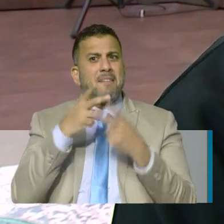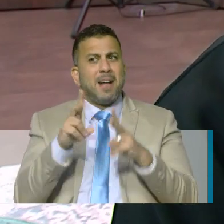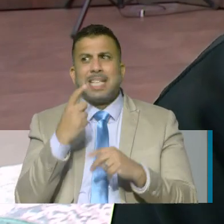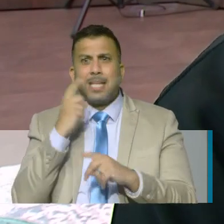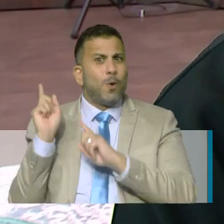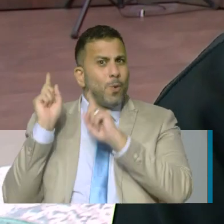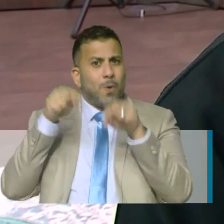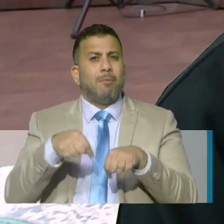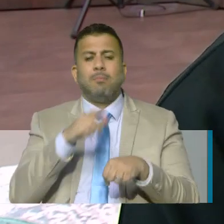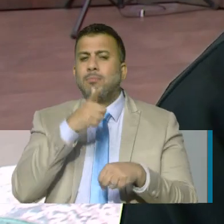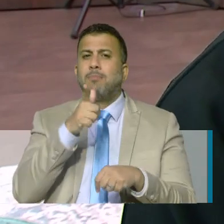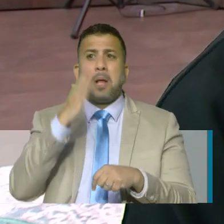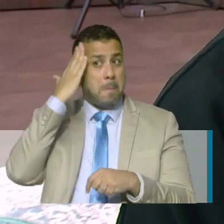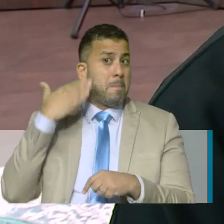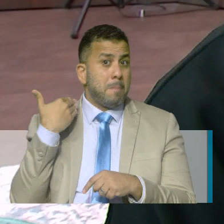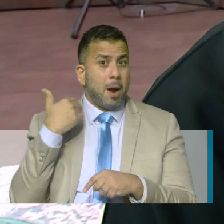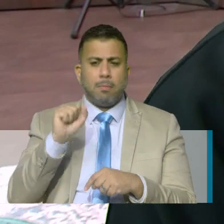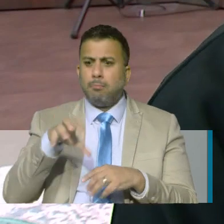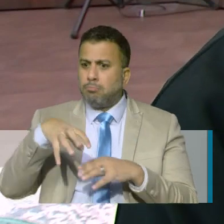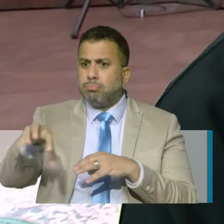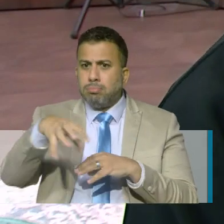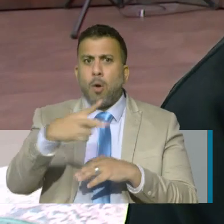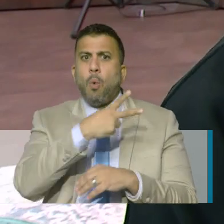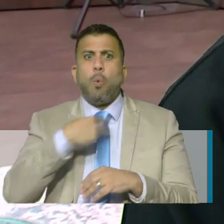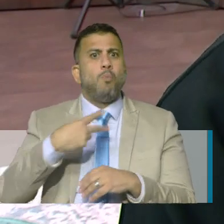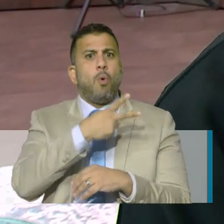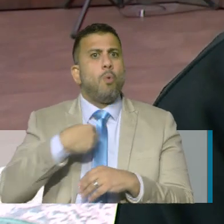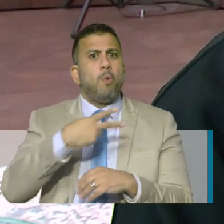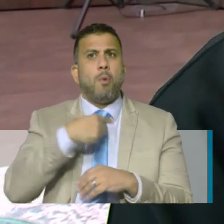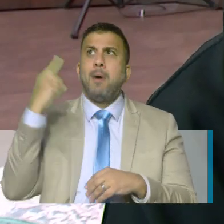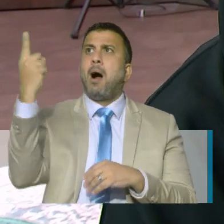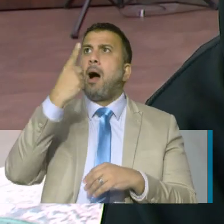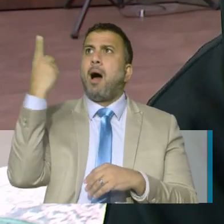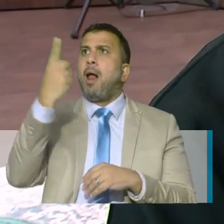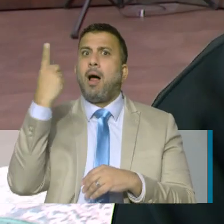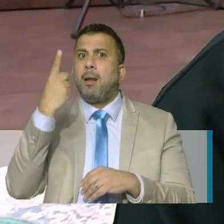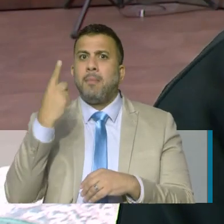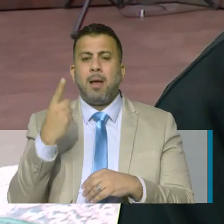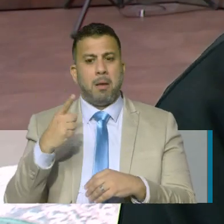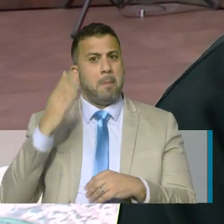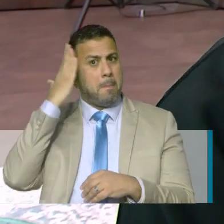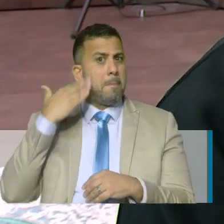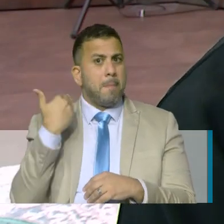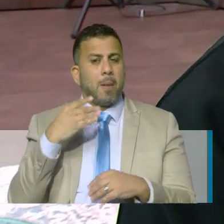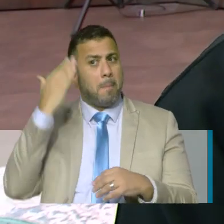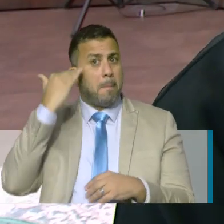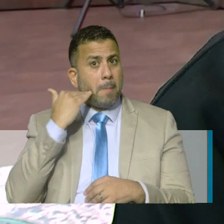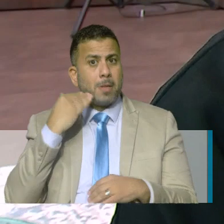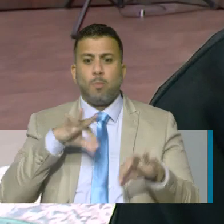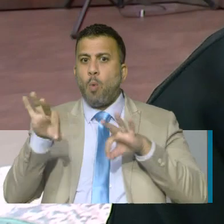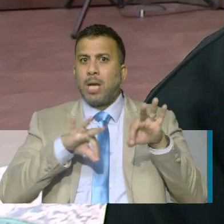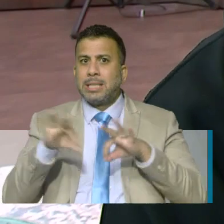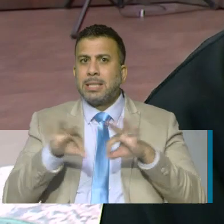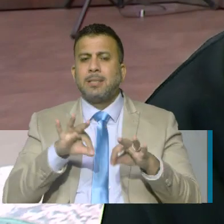العالمين نفتخر بتواجد المرأة في قطاعات تعتبر قطاعات عالمية وقطاعات غير عادية من مهندسات